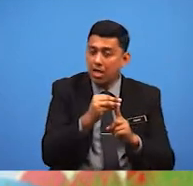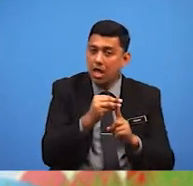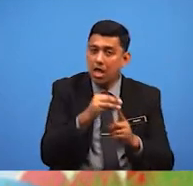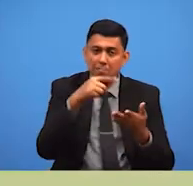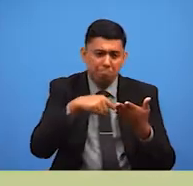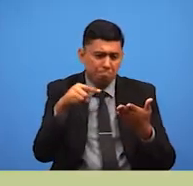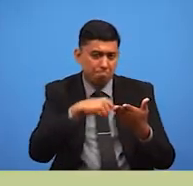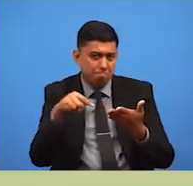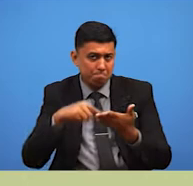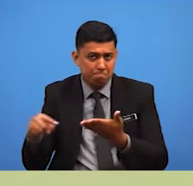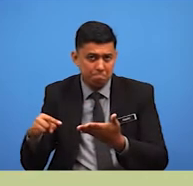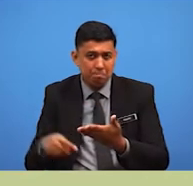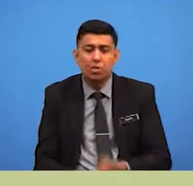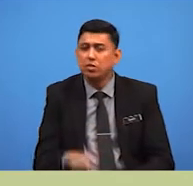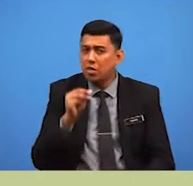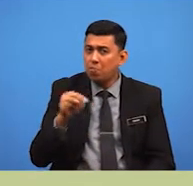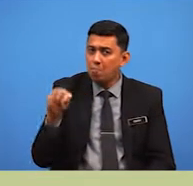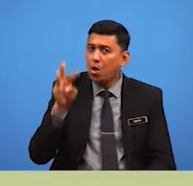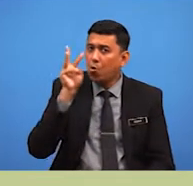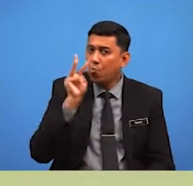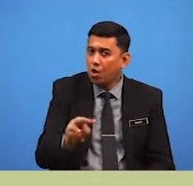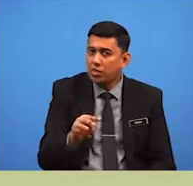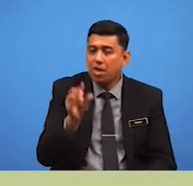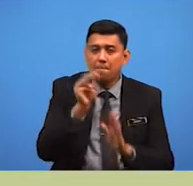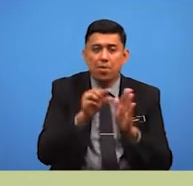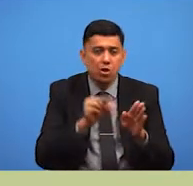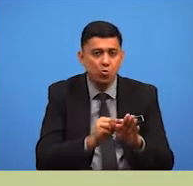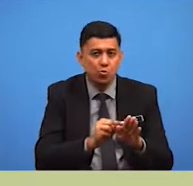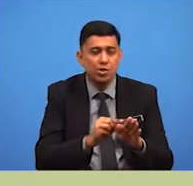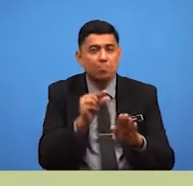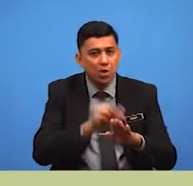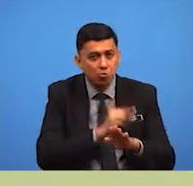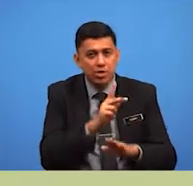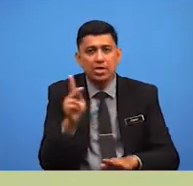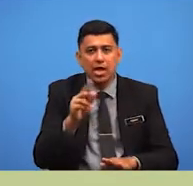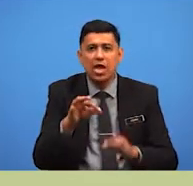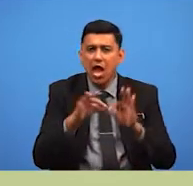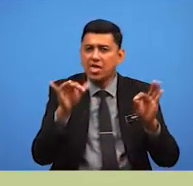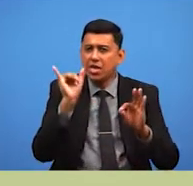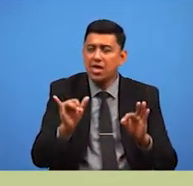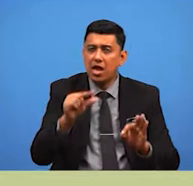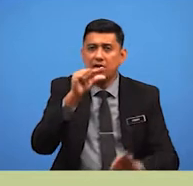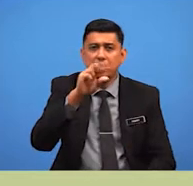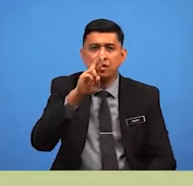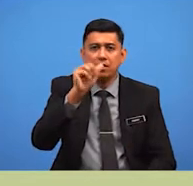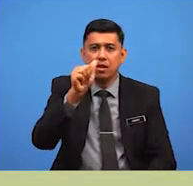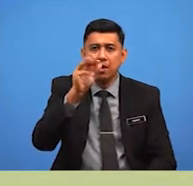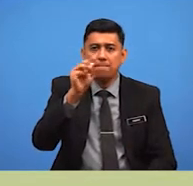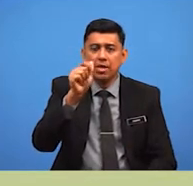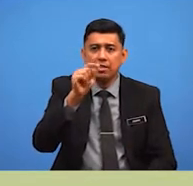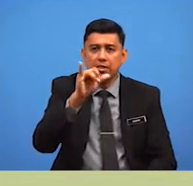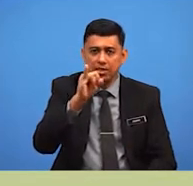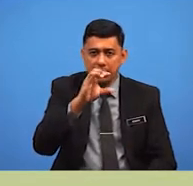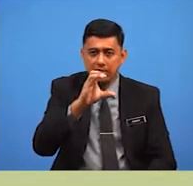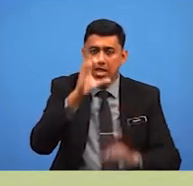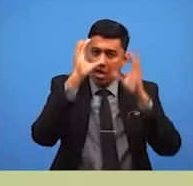penandaan. Murid wajib menggunakan ayat yang gramatis. Caranya,